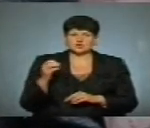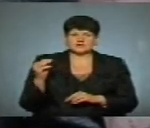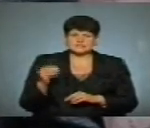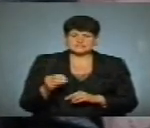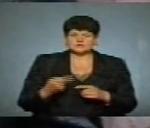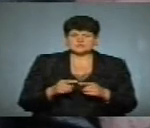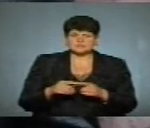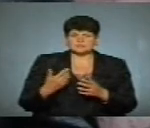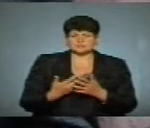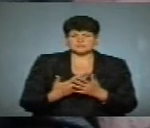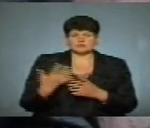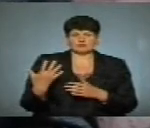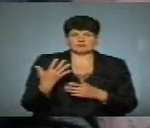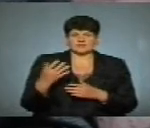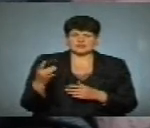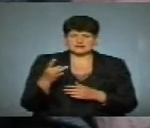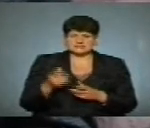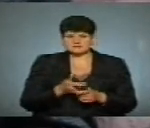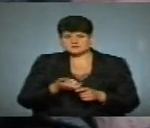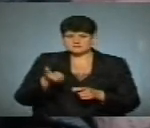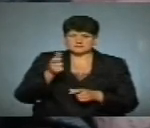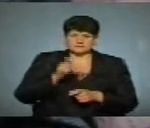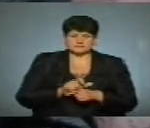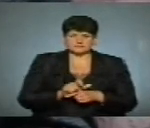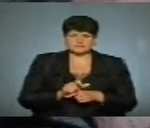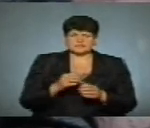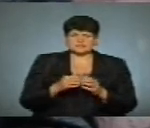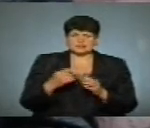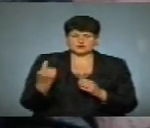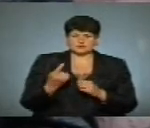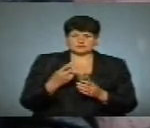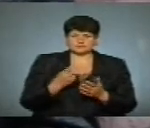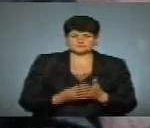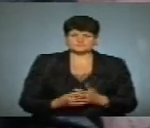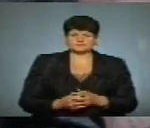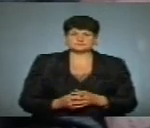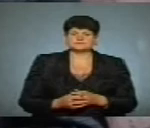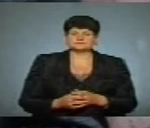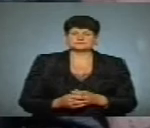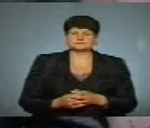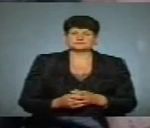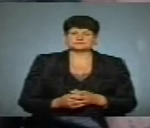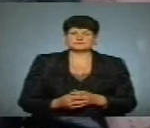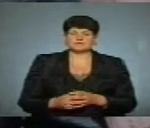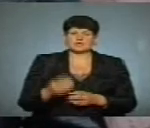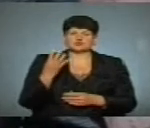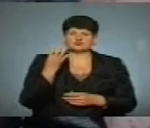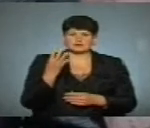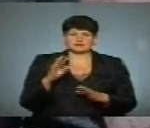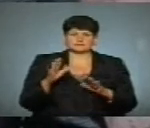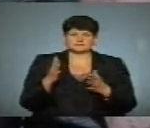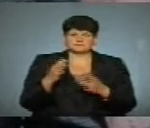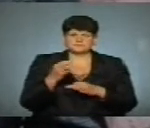що майже в 5 разів перевищує середньообласний показник. 4 випадки